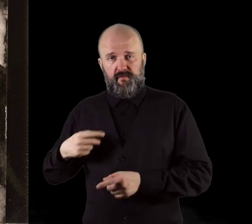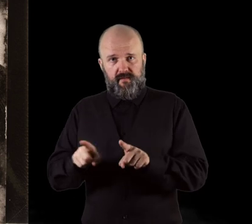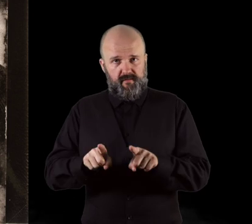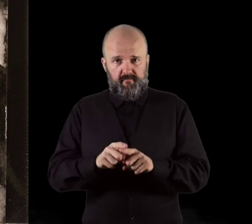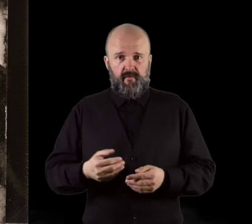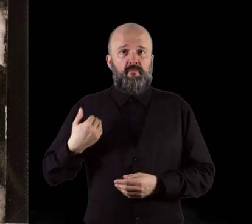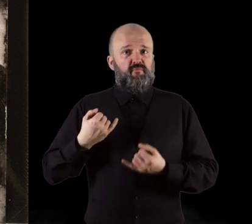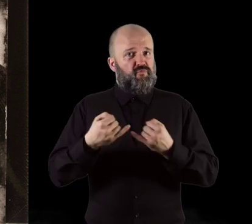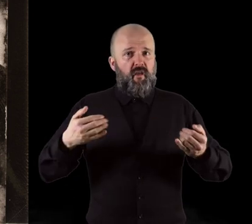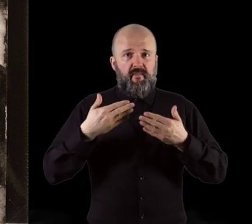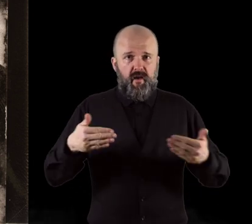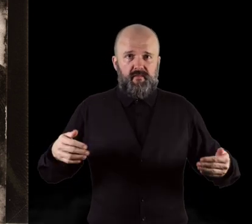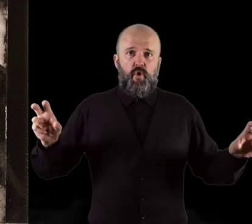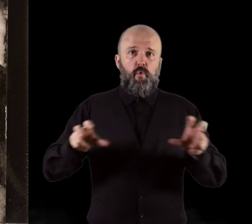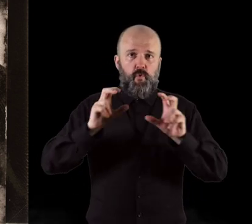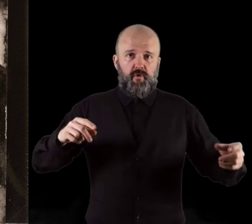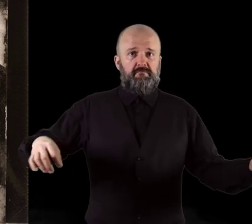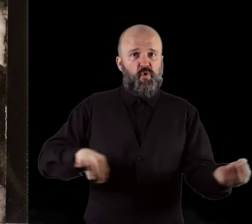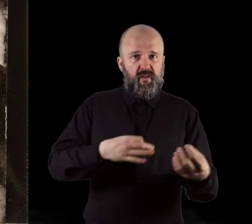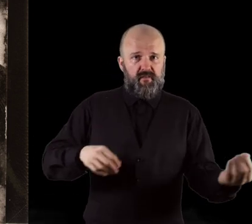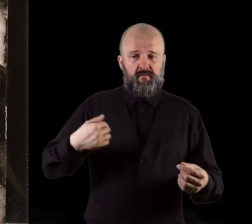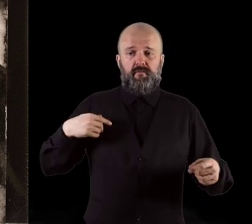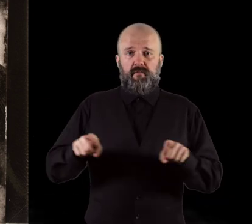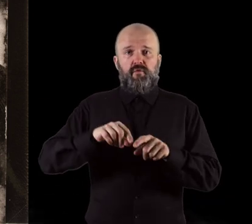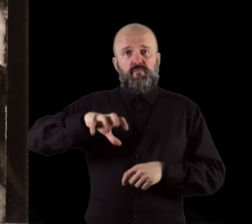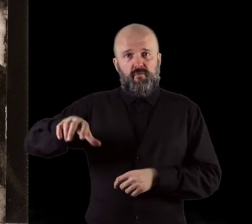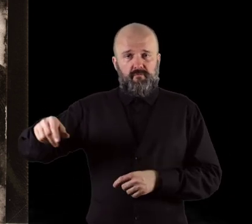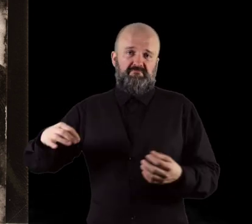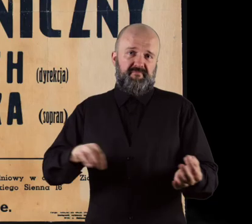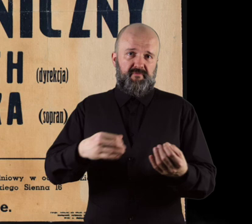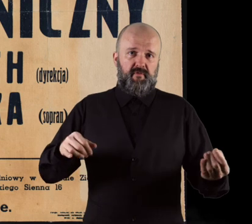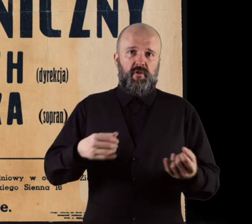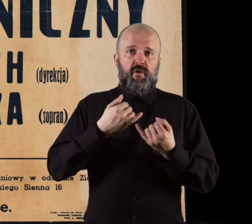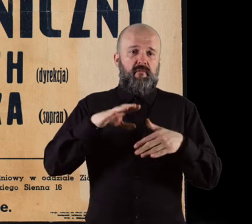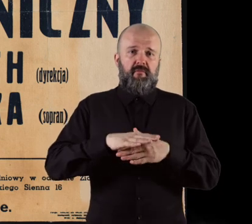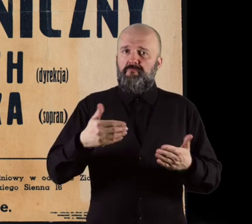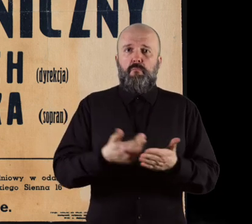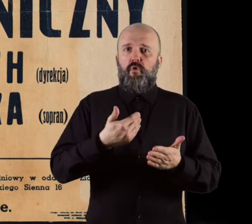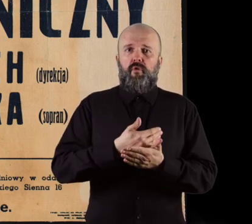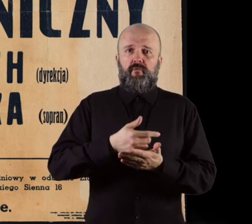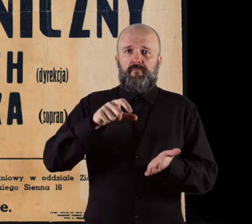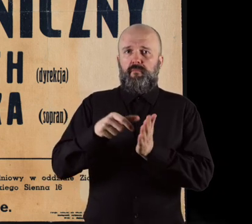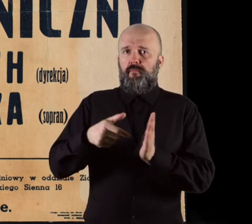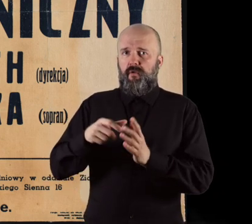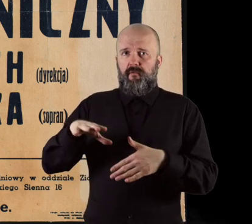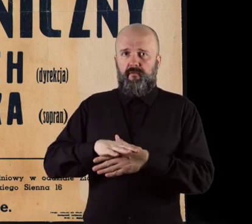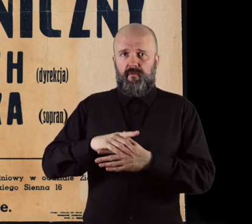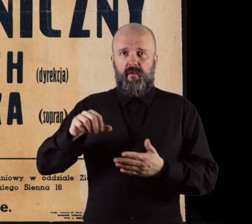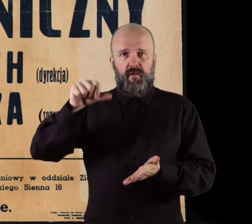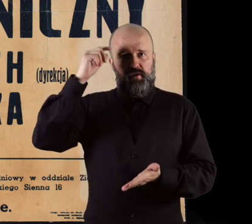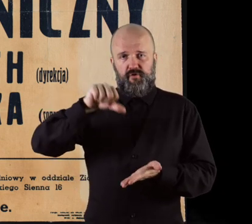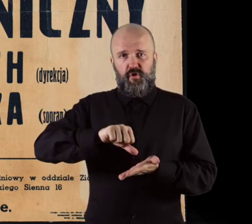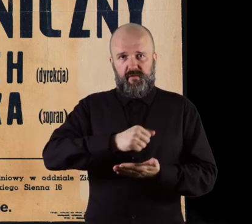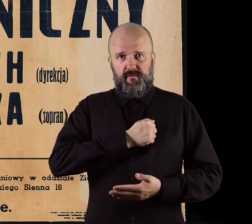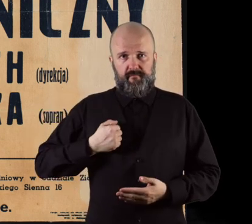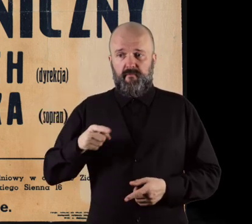Nasz Przegląd. Działały teatry, chóry i orkiestry, a zespoły rozrywkowe grały tanga i fokstroty w najmodniejszych lokalach stolicy. W